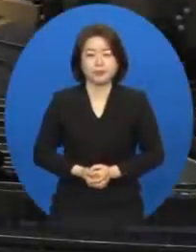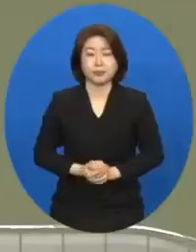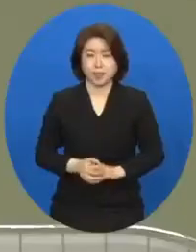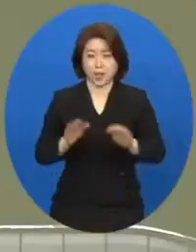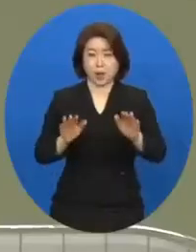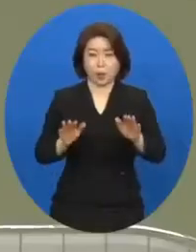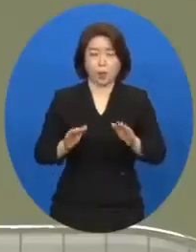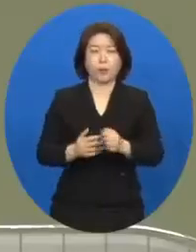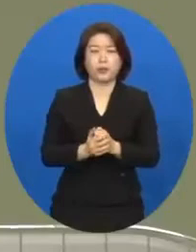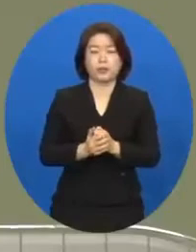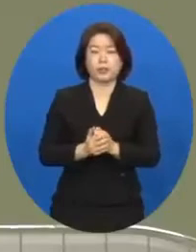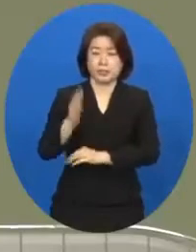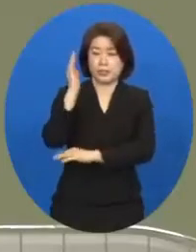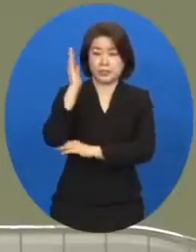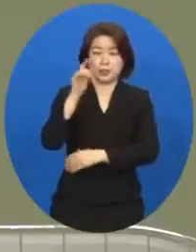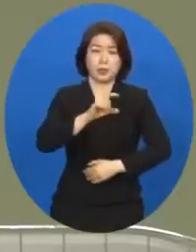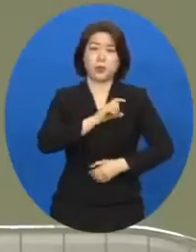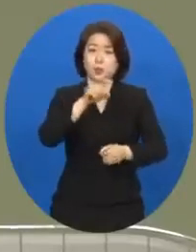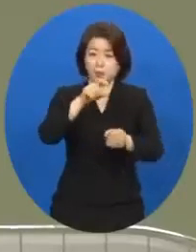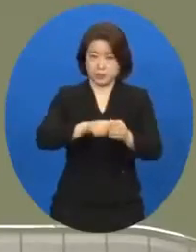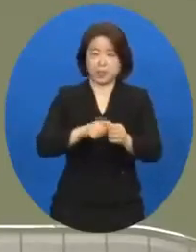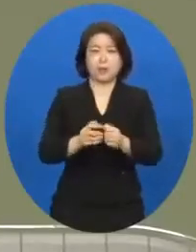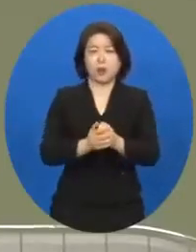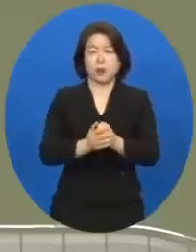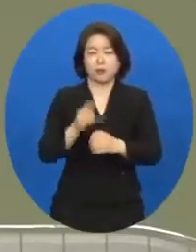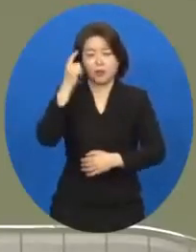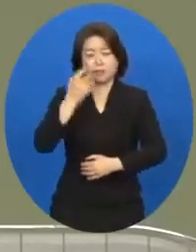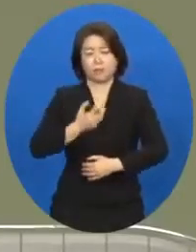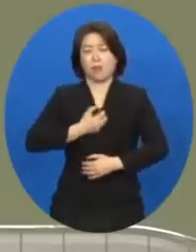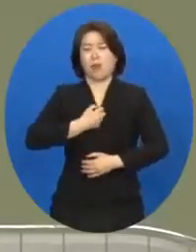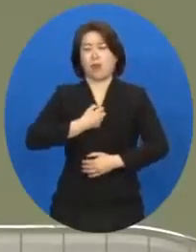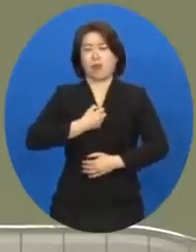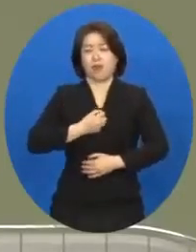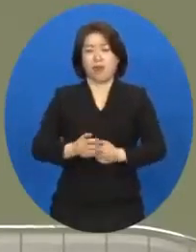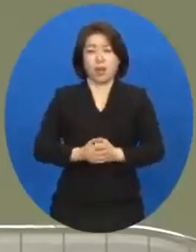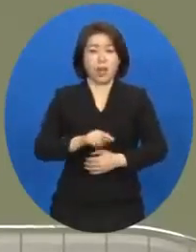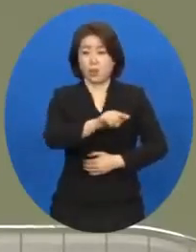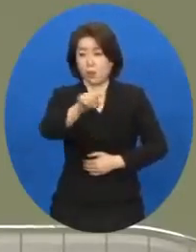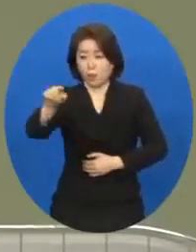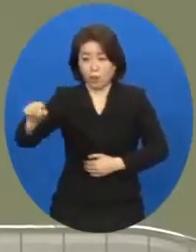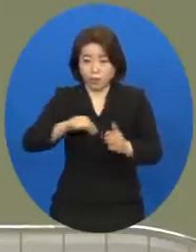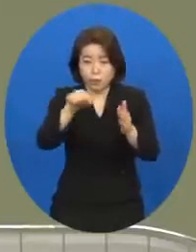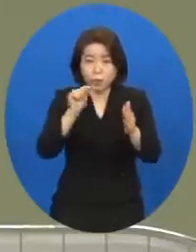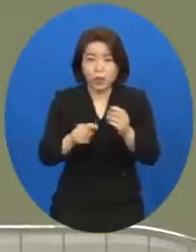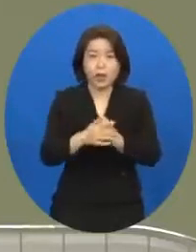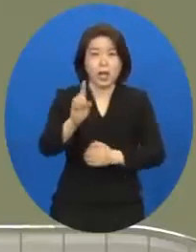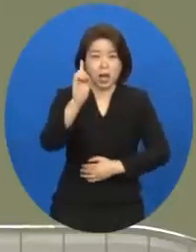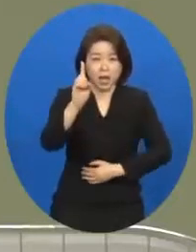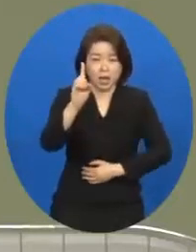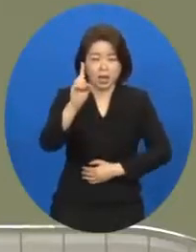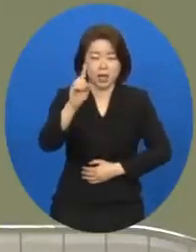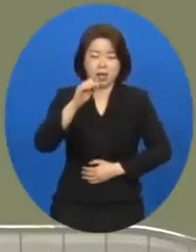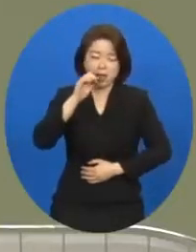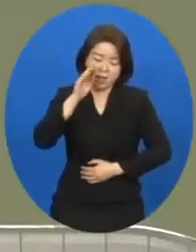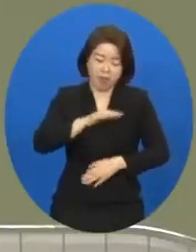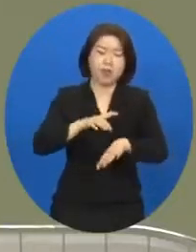오늘 설교 제목이 좀 충격적입니다. 너희 가운데 하나는 악마이다.